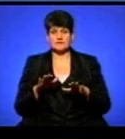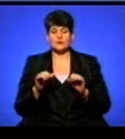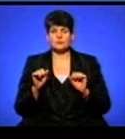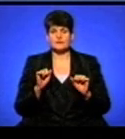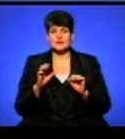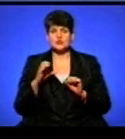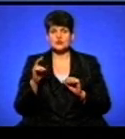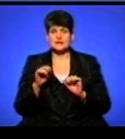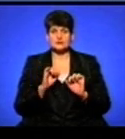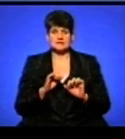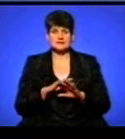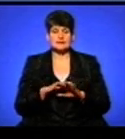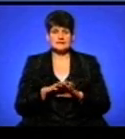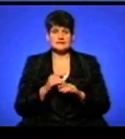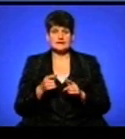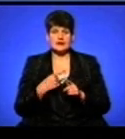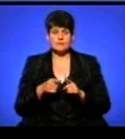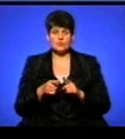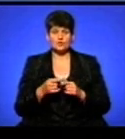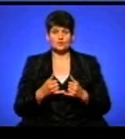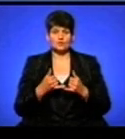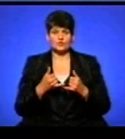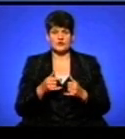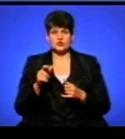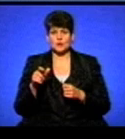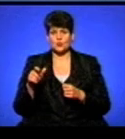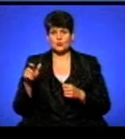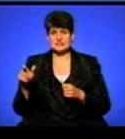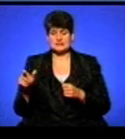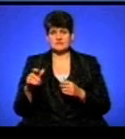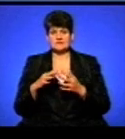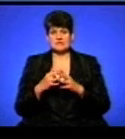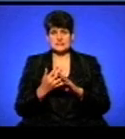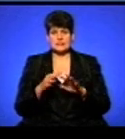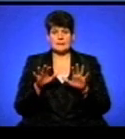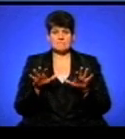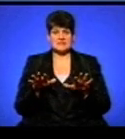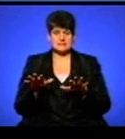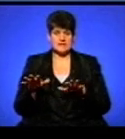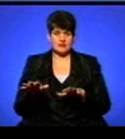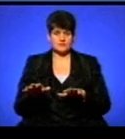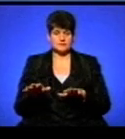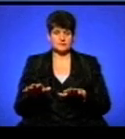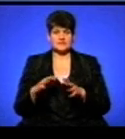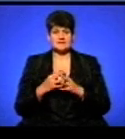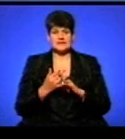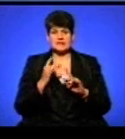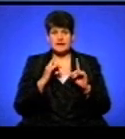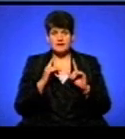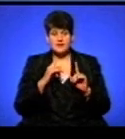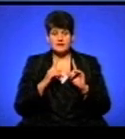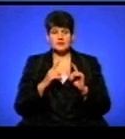соціального захисту населення або до повноважених осіб в сільській місцевості, в сільських радах,